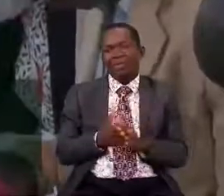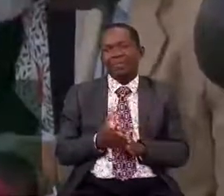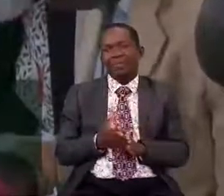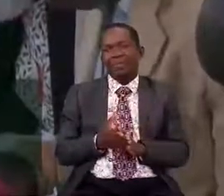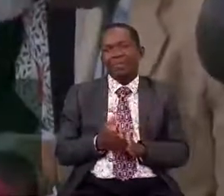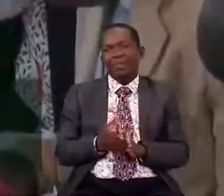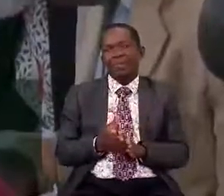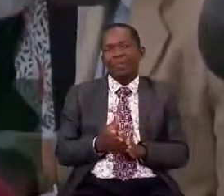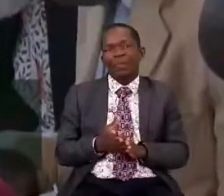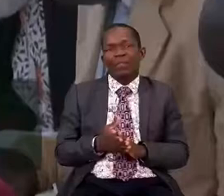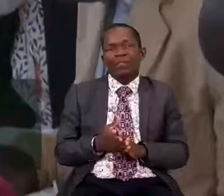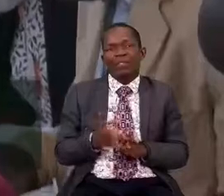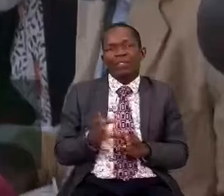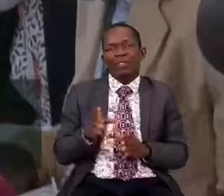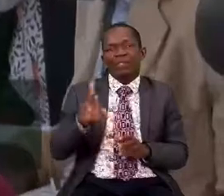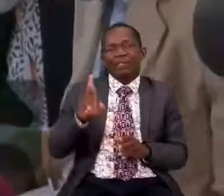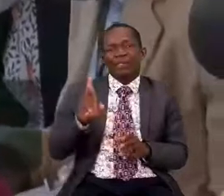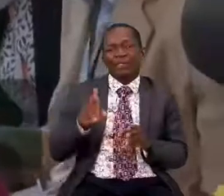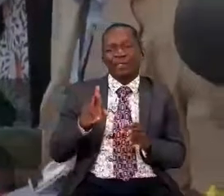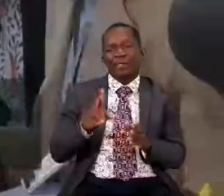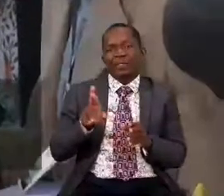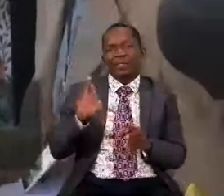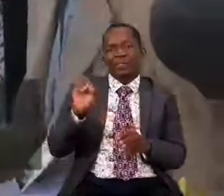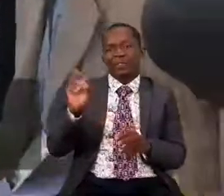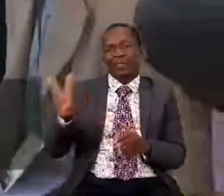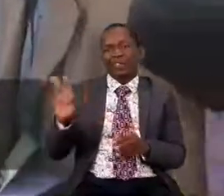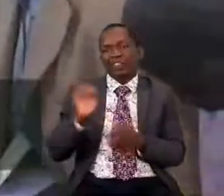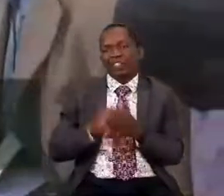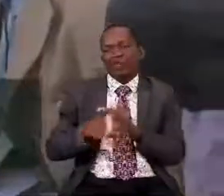13. 14, 13 d'Apocalypse.